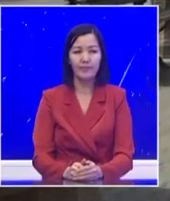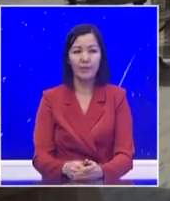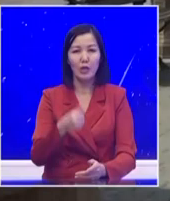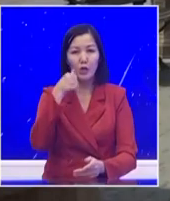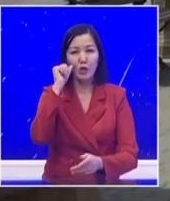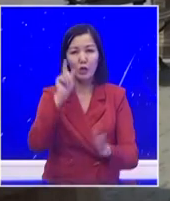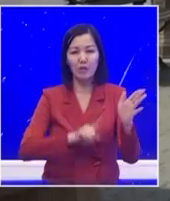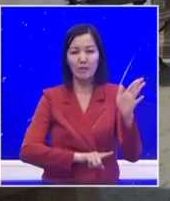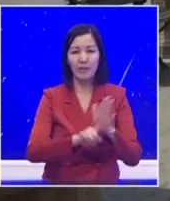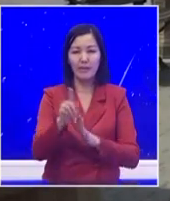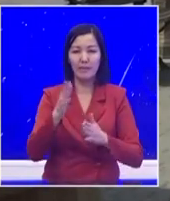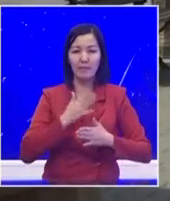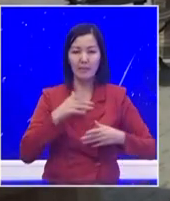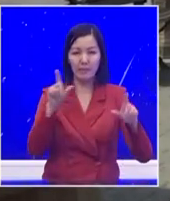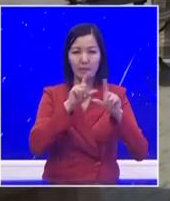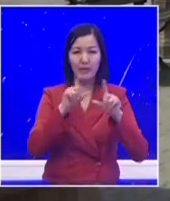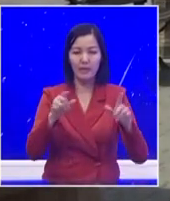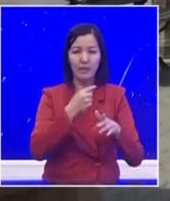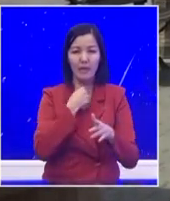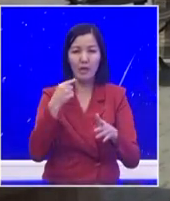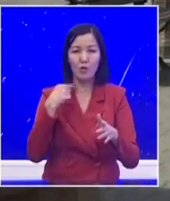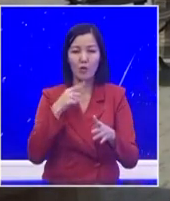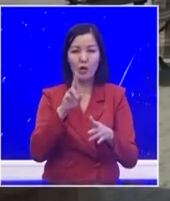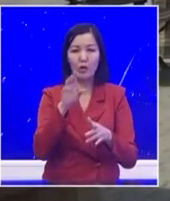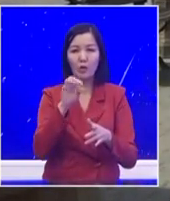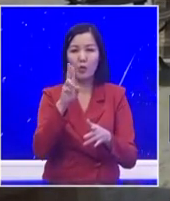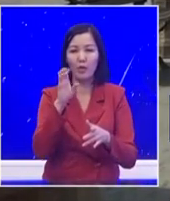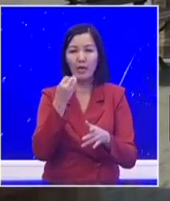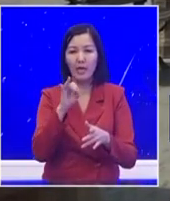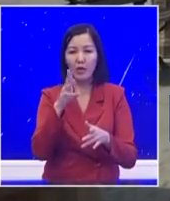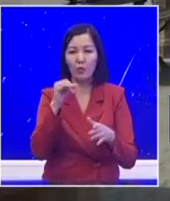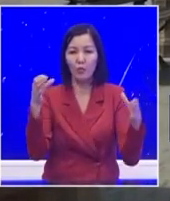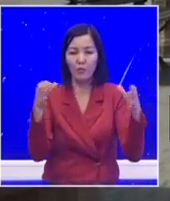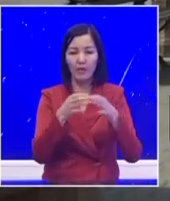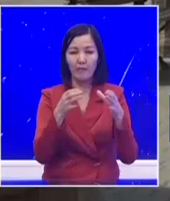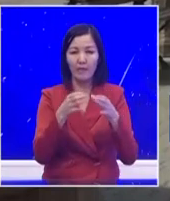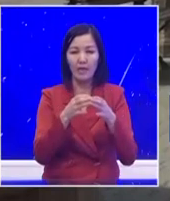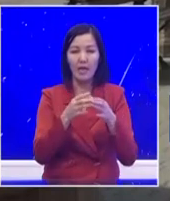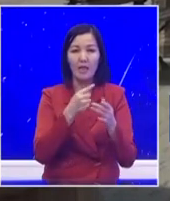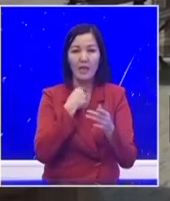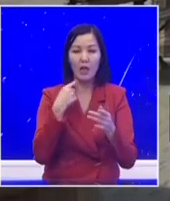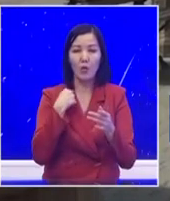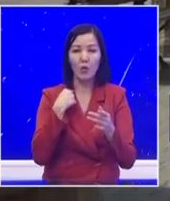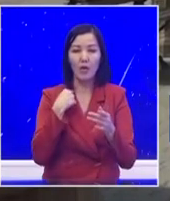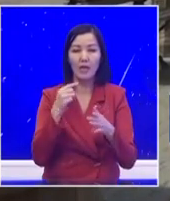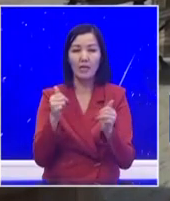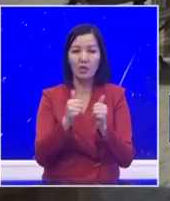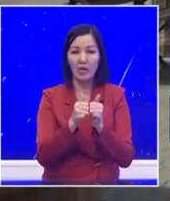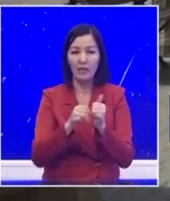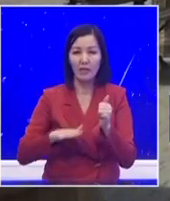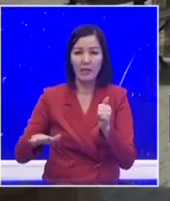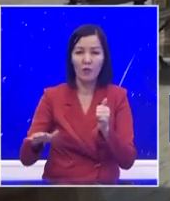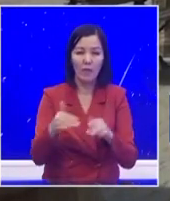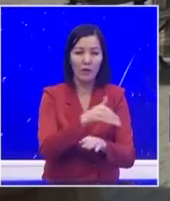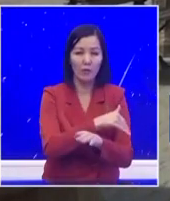Кешеден бері біздің мекеме, Талғырған көркейту мекемесі, қала аумағын, площадьтарын, скверларын,